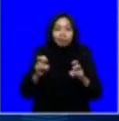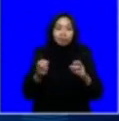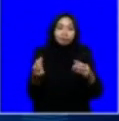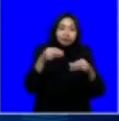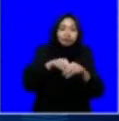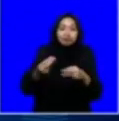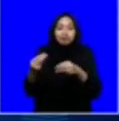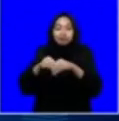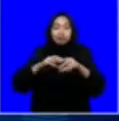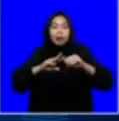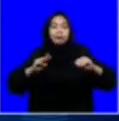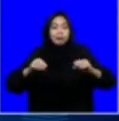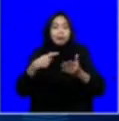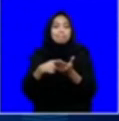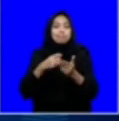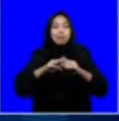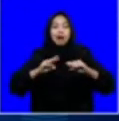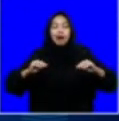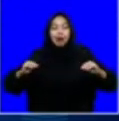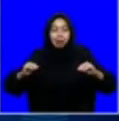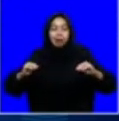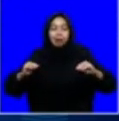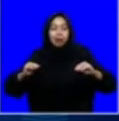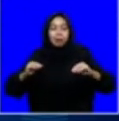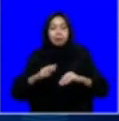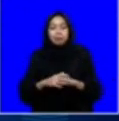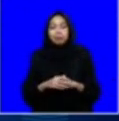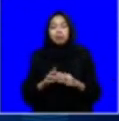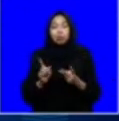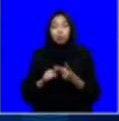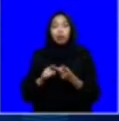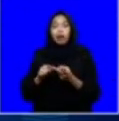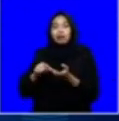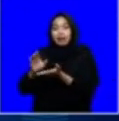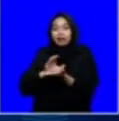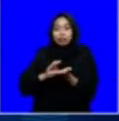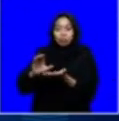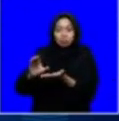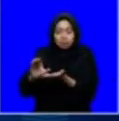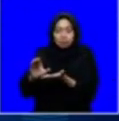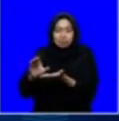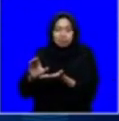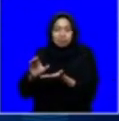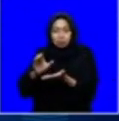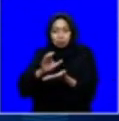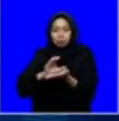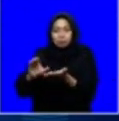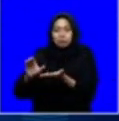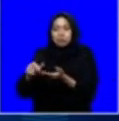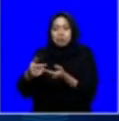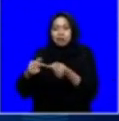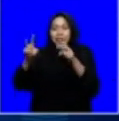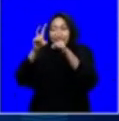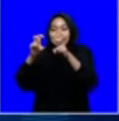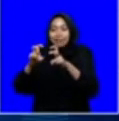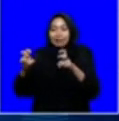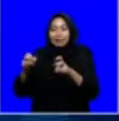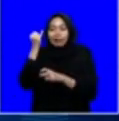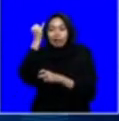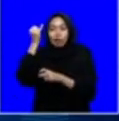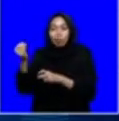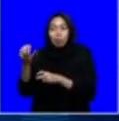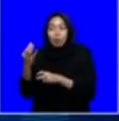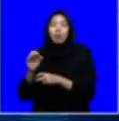Yang ketiga adalah kita juga akan memberikan subsidi untuk dosen PT Akademik yang menjalankan riset-riset keilmuan. Jadi itu